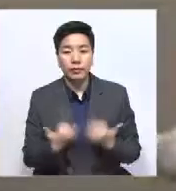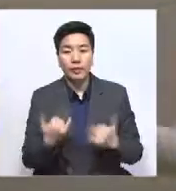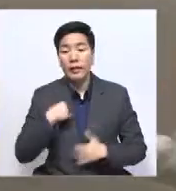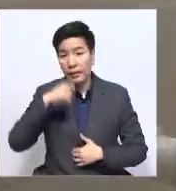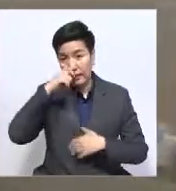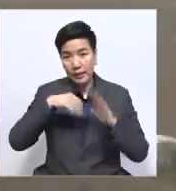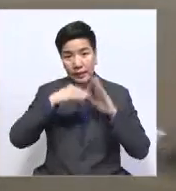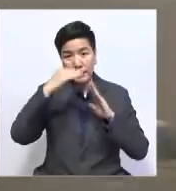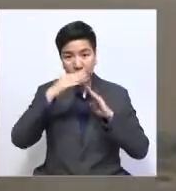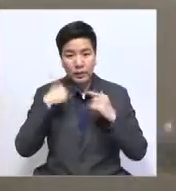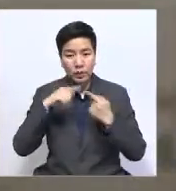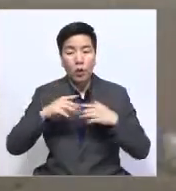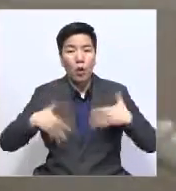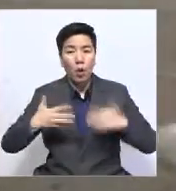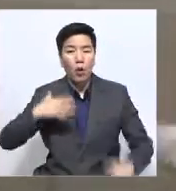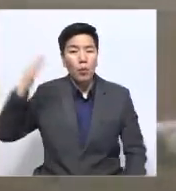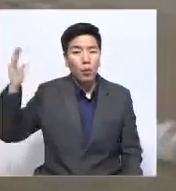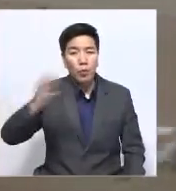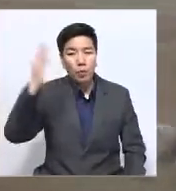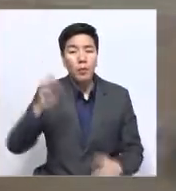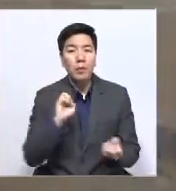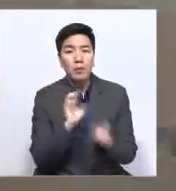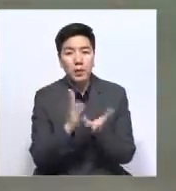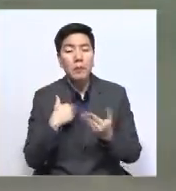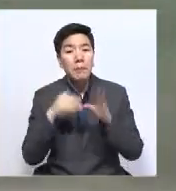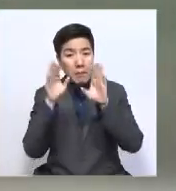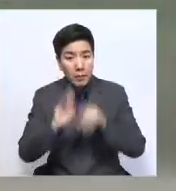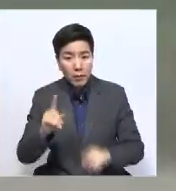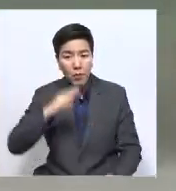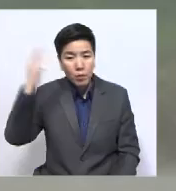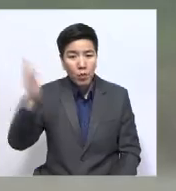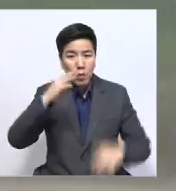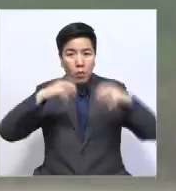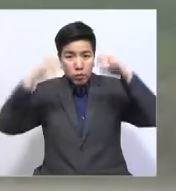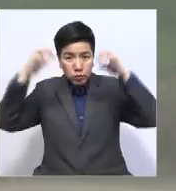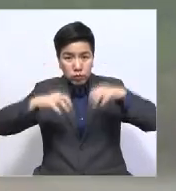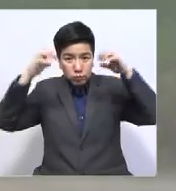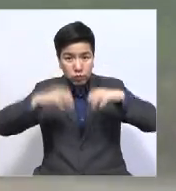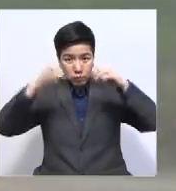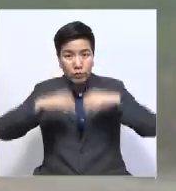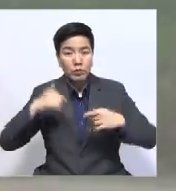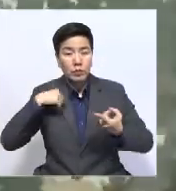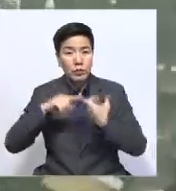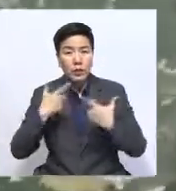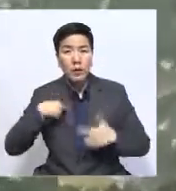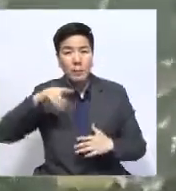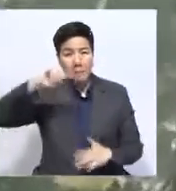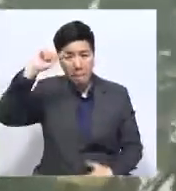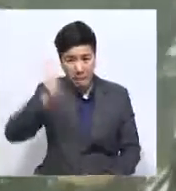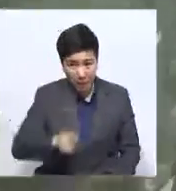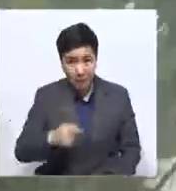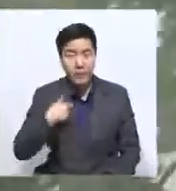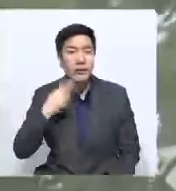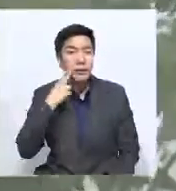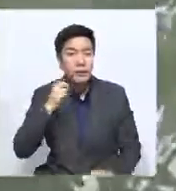โดยประเทศไทยตอนบนค่ะจะมีพายุฤดูร้อนเกิดขึ้นโดยมีลักษณะของพายุฝนฟ้าคะนองลมกระโชกแรงกับมีฟ้าผ่า